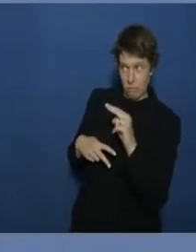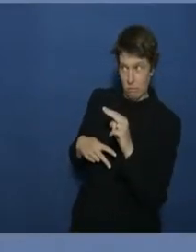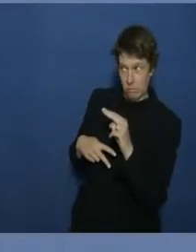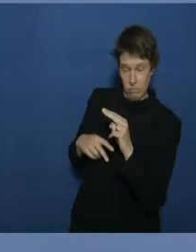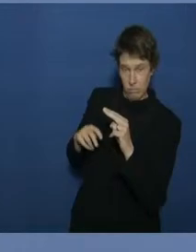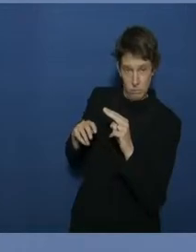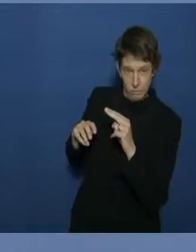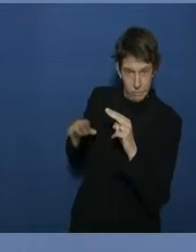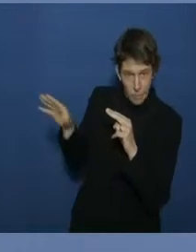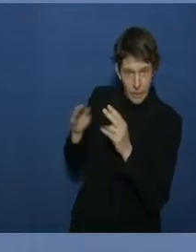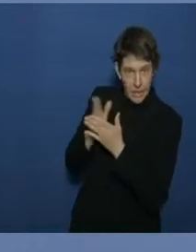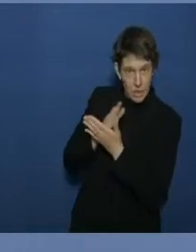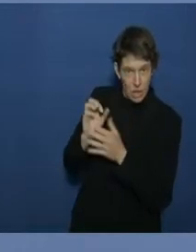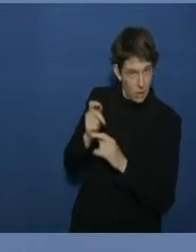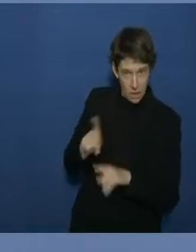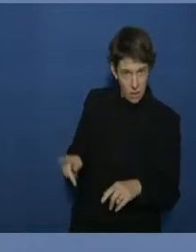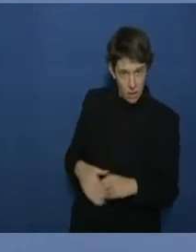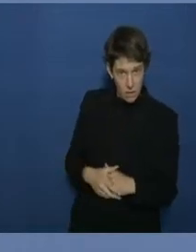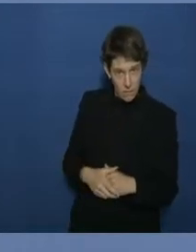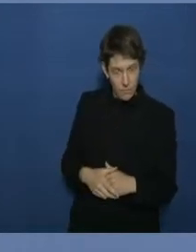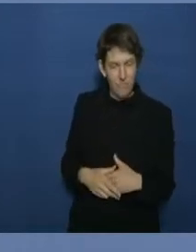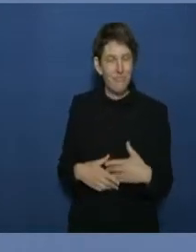Also